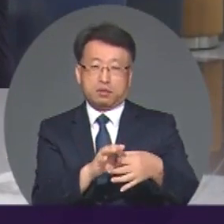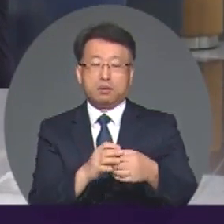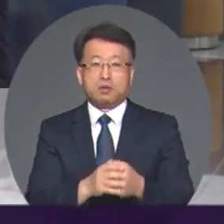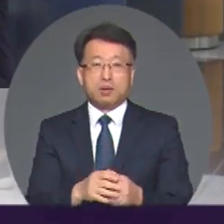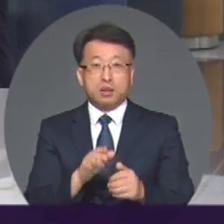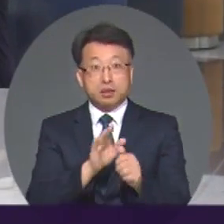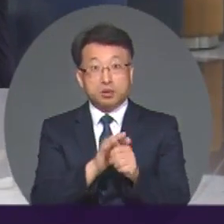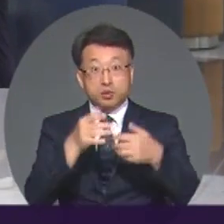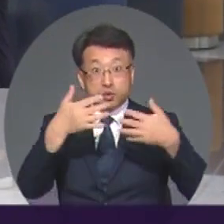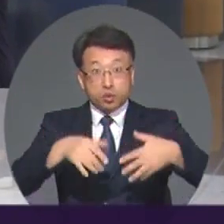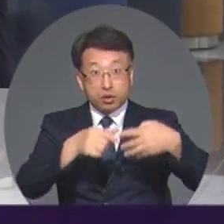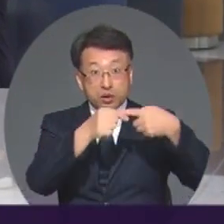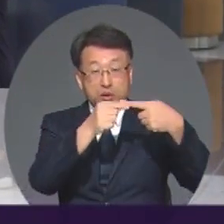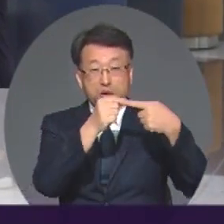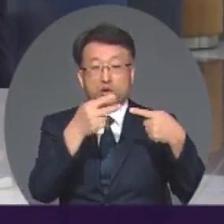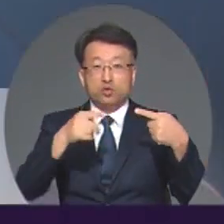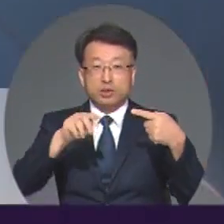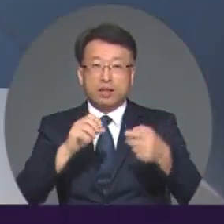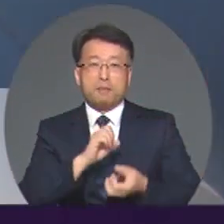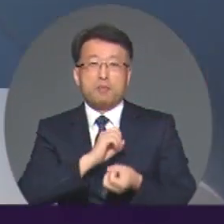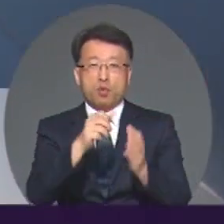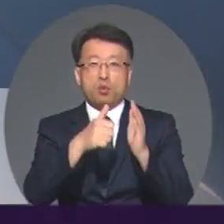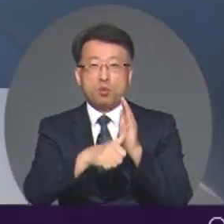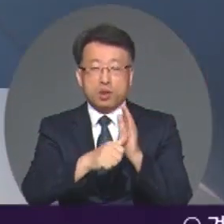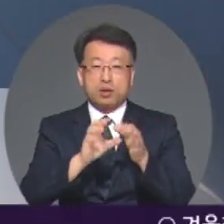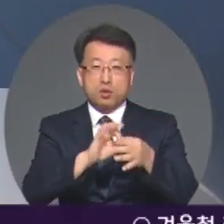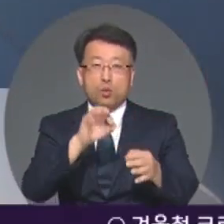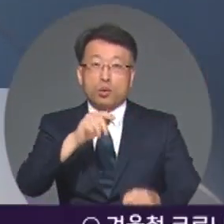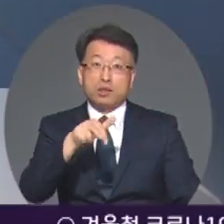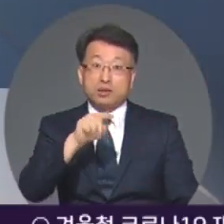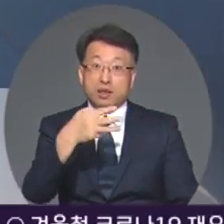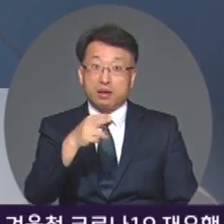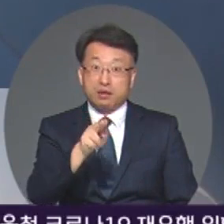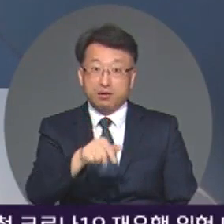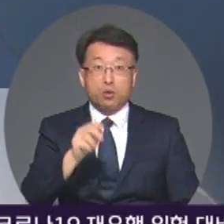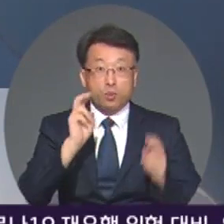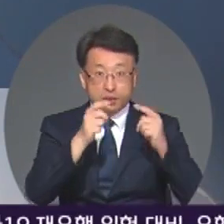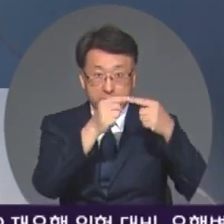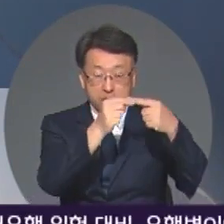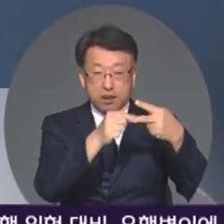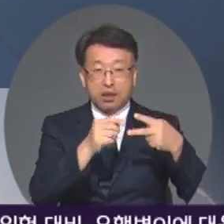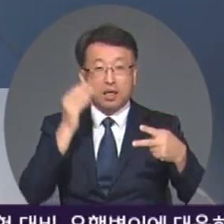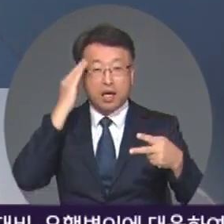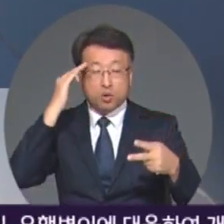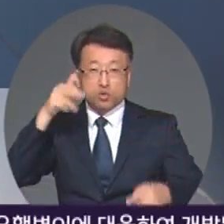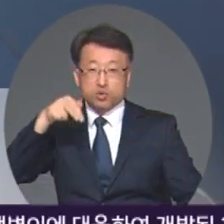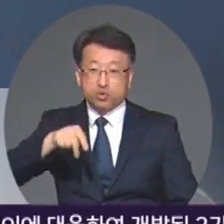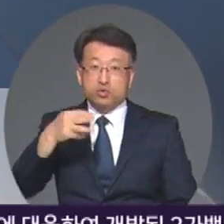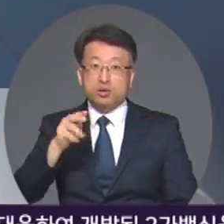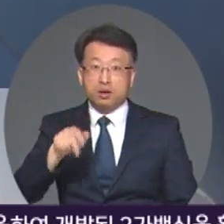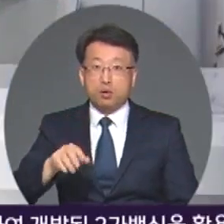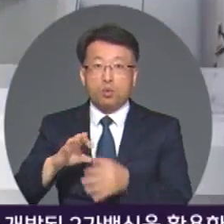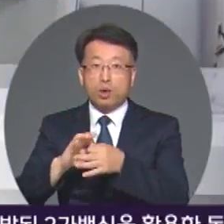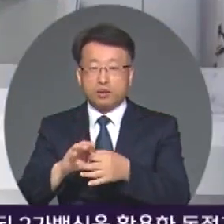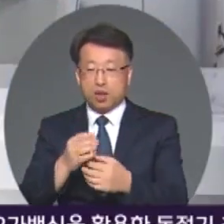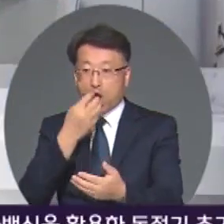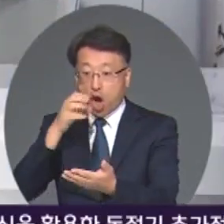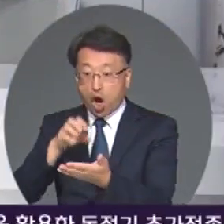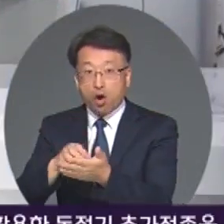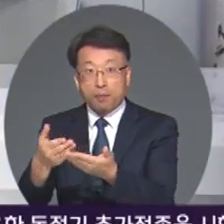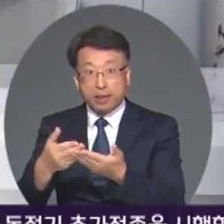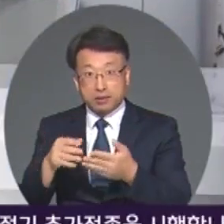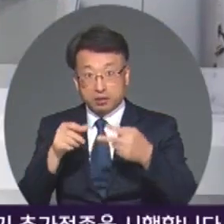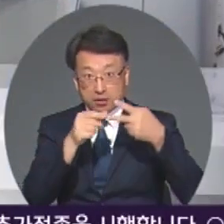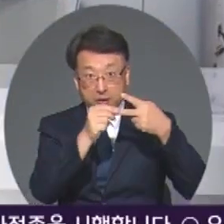지원 대상은 부산 에너빌리티에 납품하는 원자력 관련 공급기업과 한국수력원자력 유자격 공급자